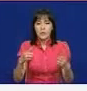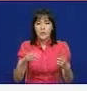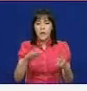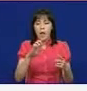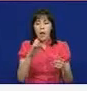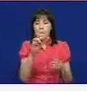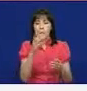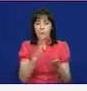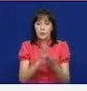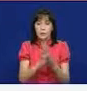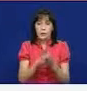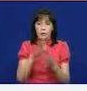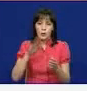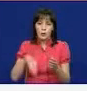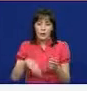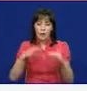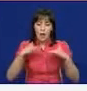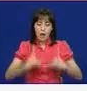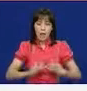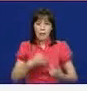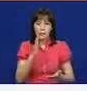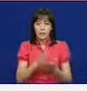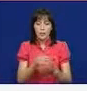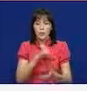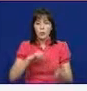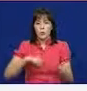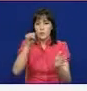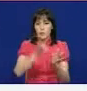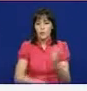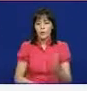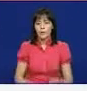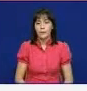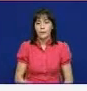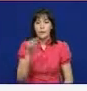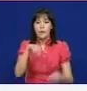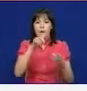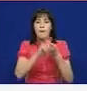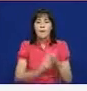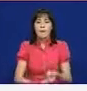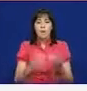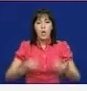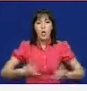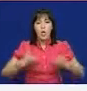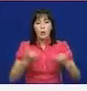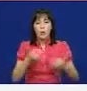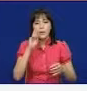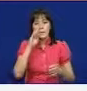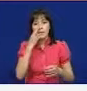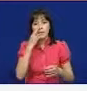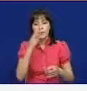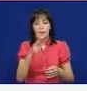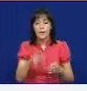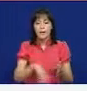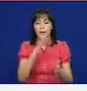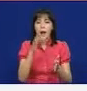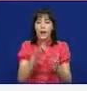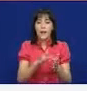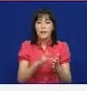барып, аяғында қайғылы жағдайы суицидпен аяқталды. Соған байланысты құрметті аналар, Шымкент